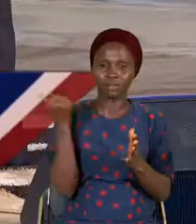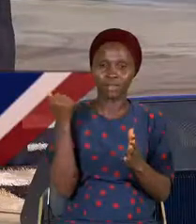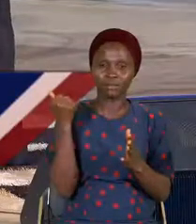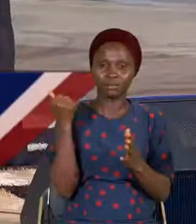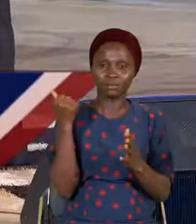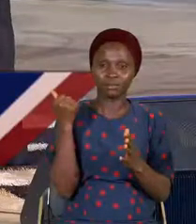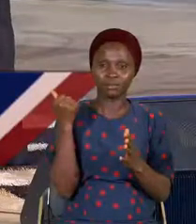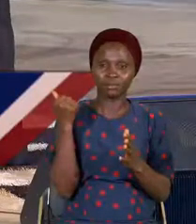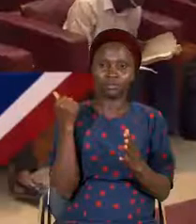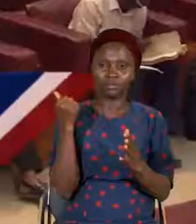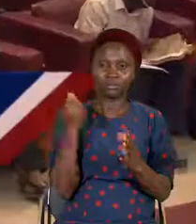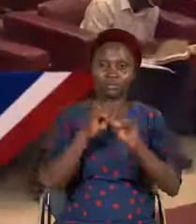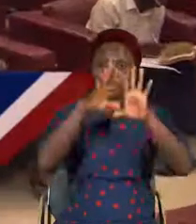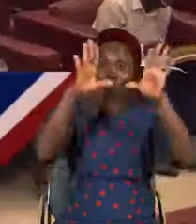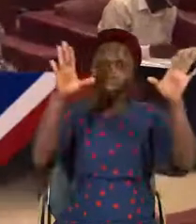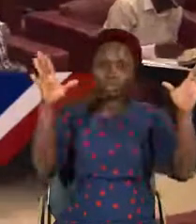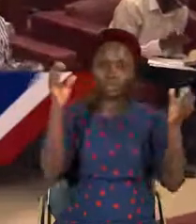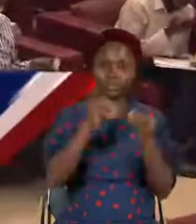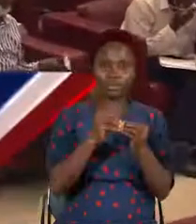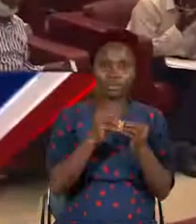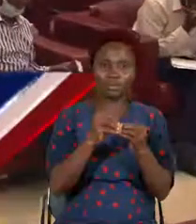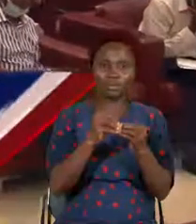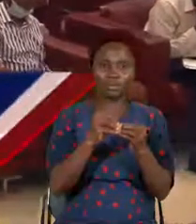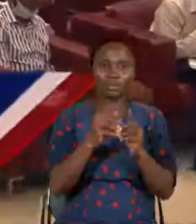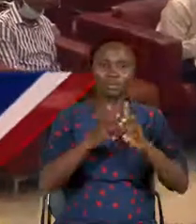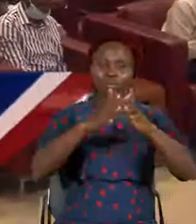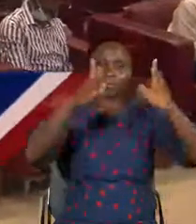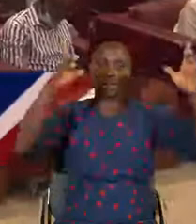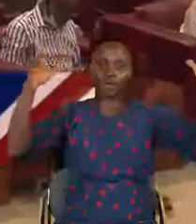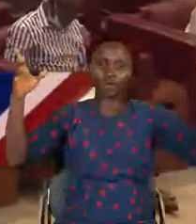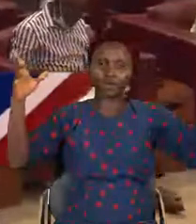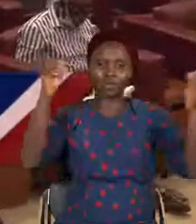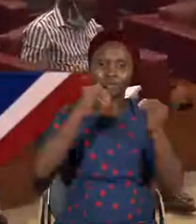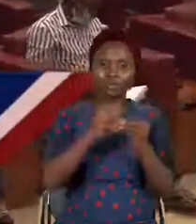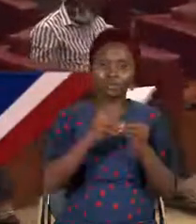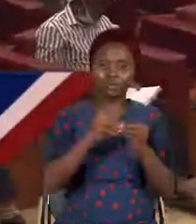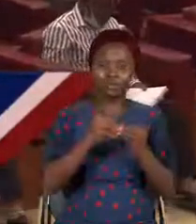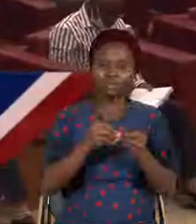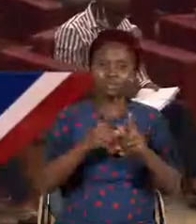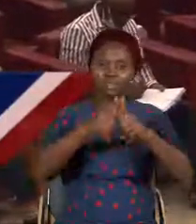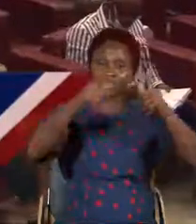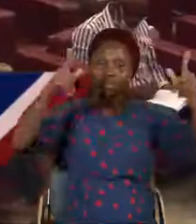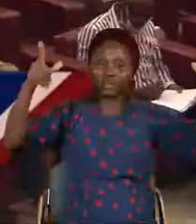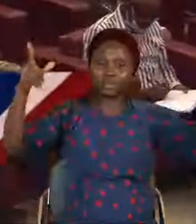Meilleur, plus brillant, plus élargi, plus